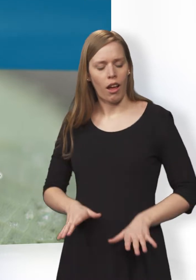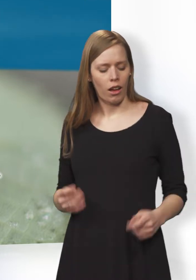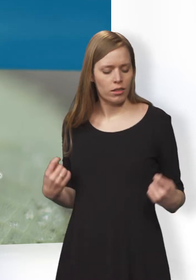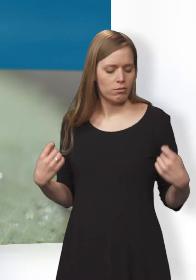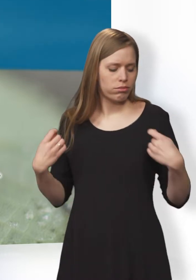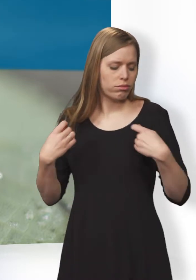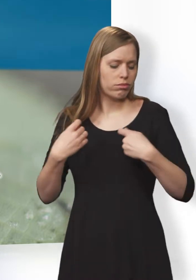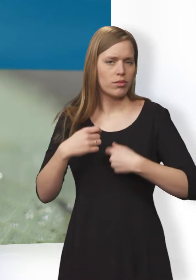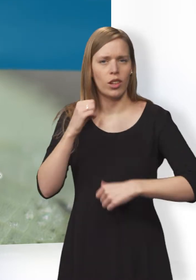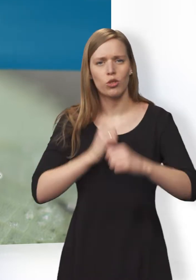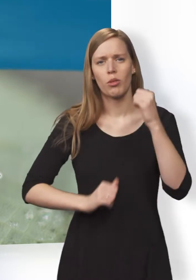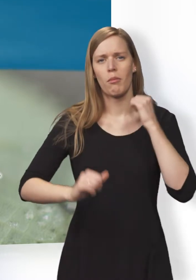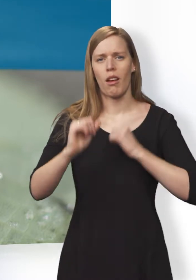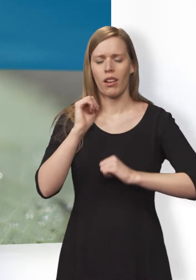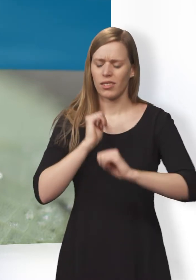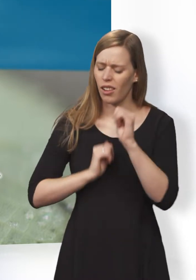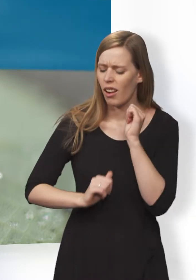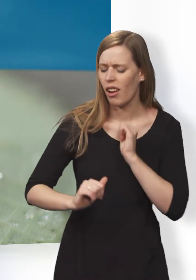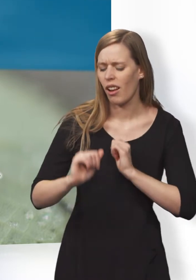schnell gefahren